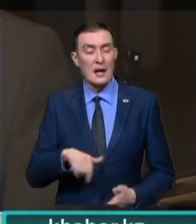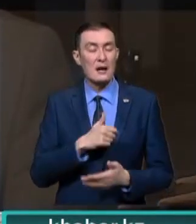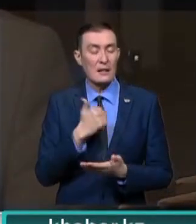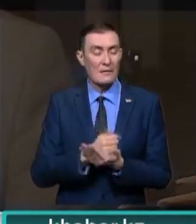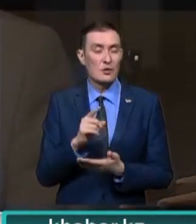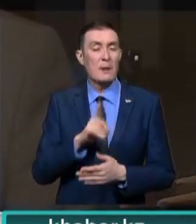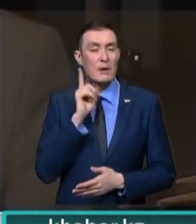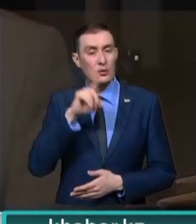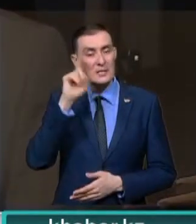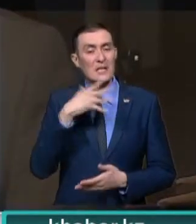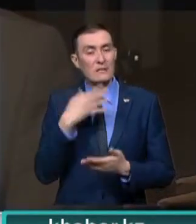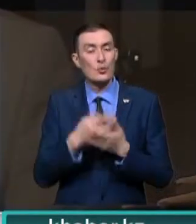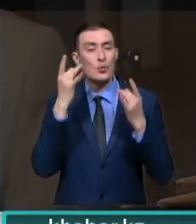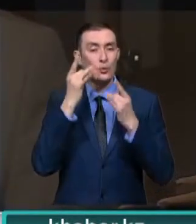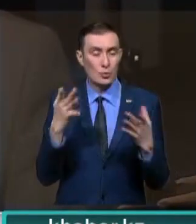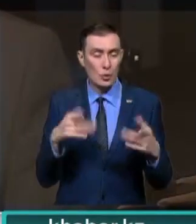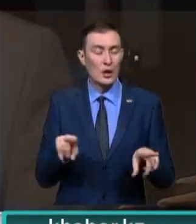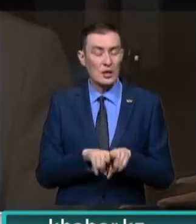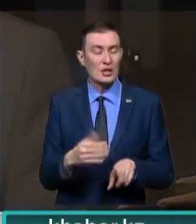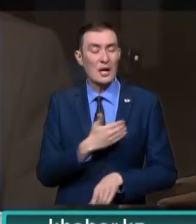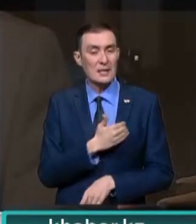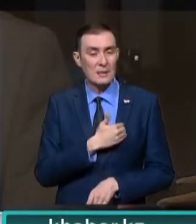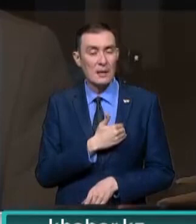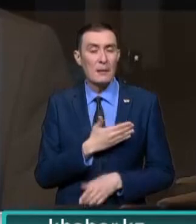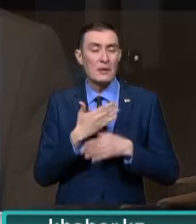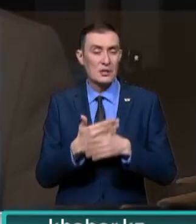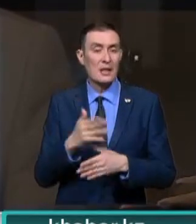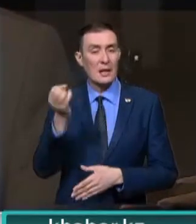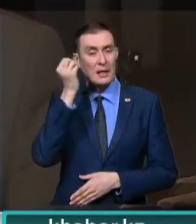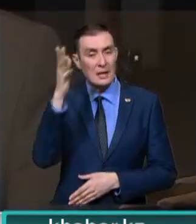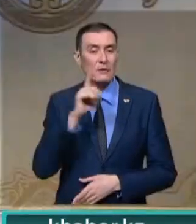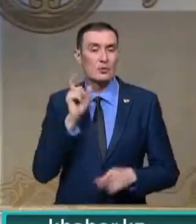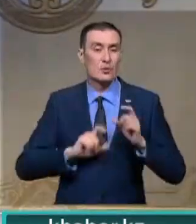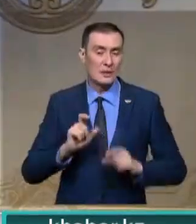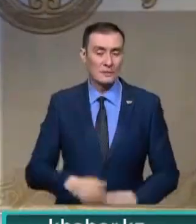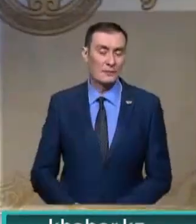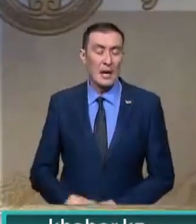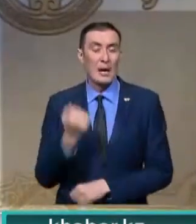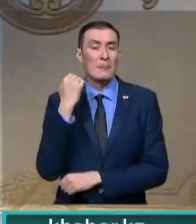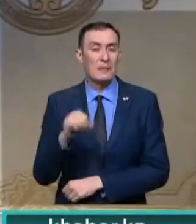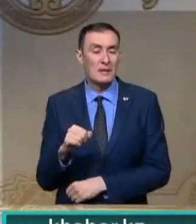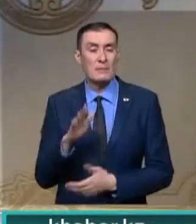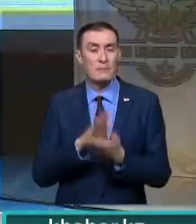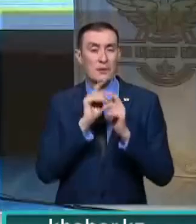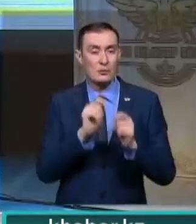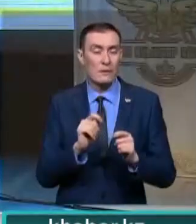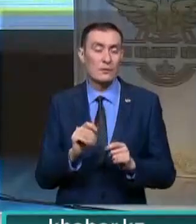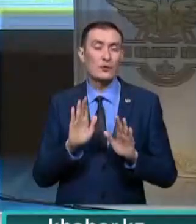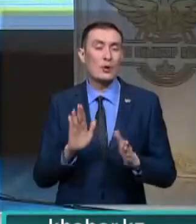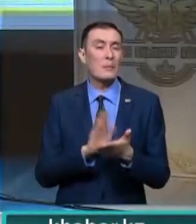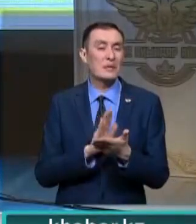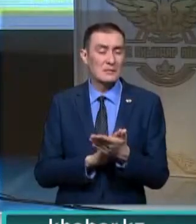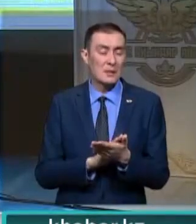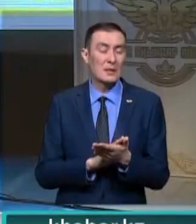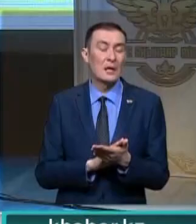чтобы молодежь знала свою культуру также мы хотим поддержать талантливых студентов победителей и призеров ждали не только владис